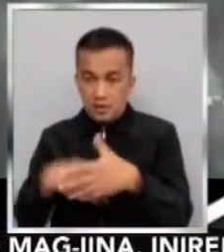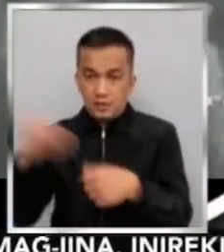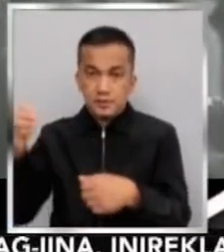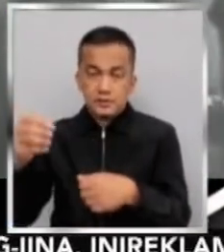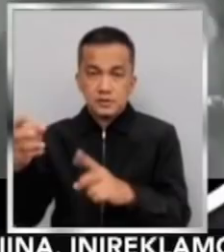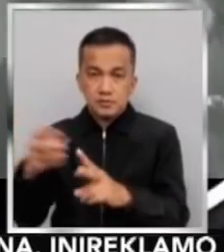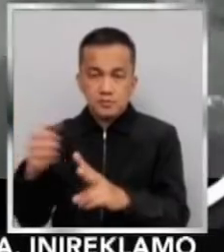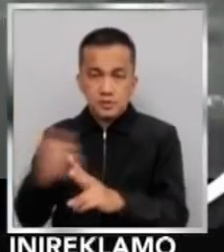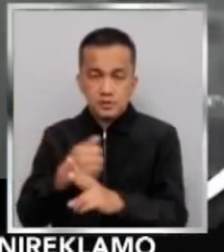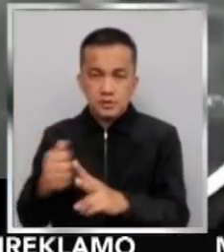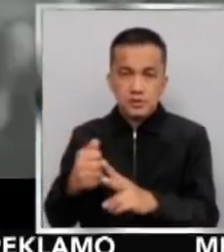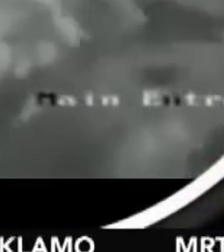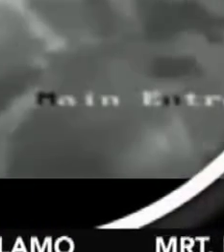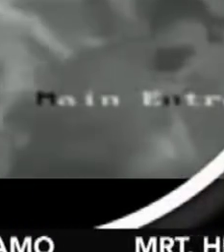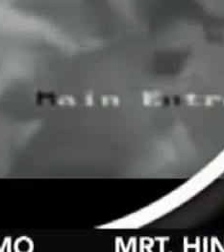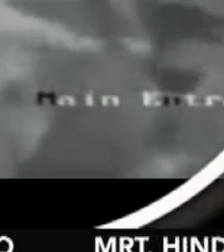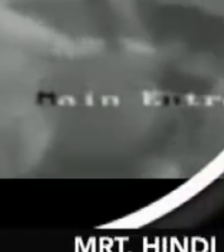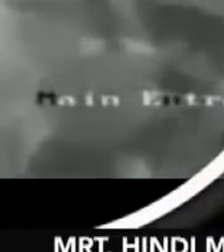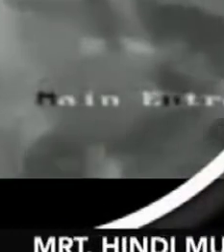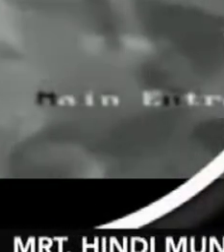sila'y napaghiwalay.